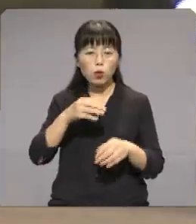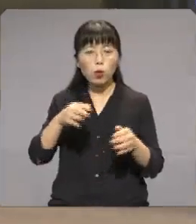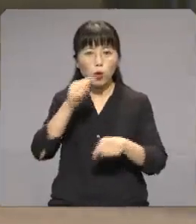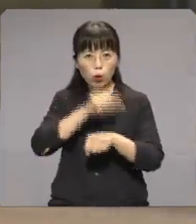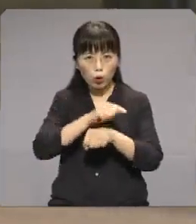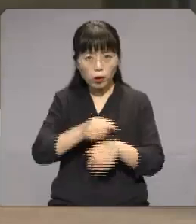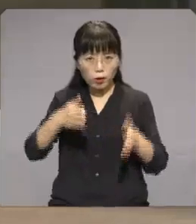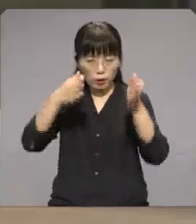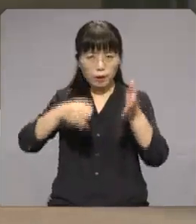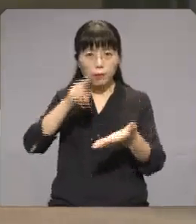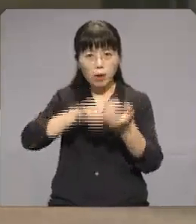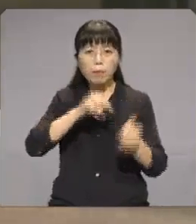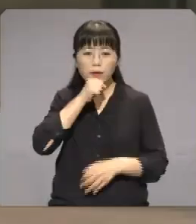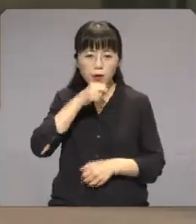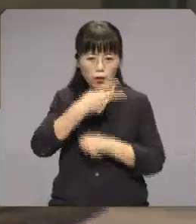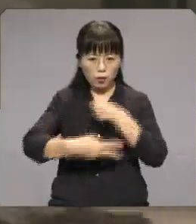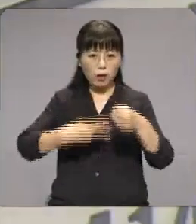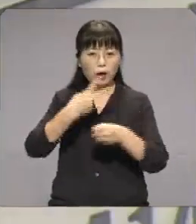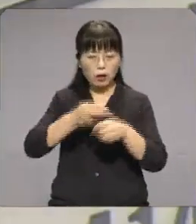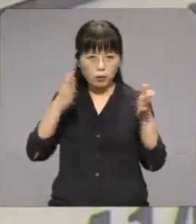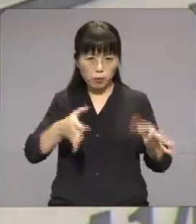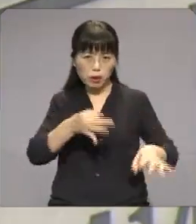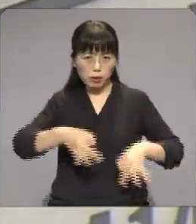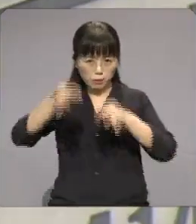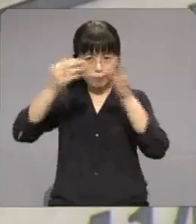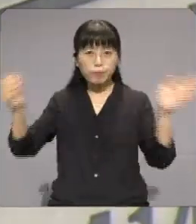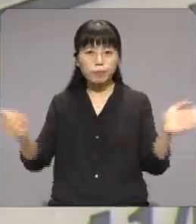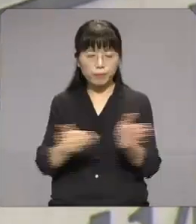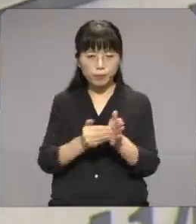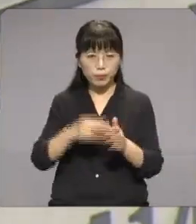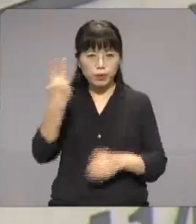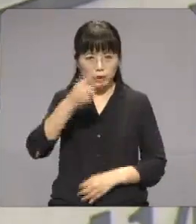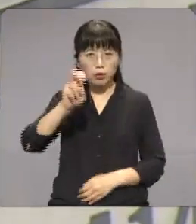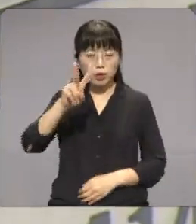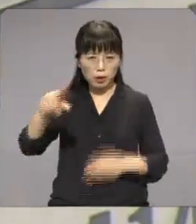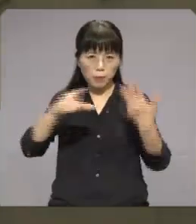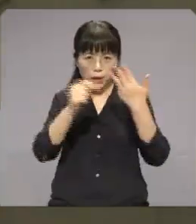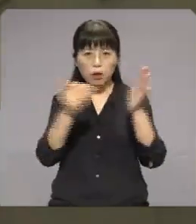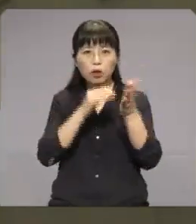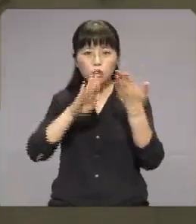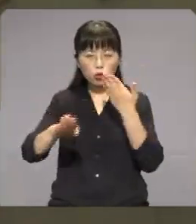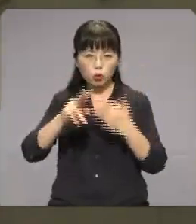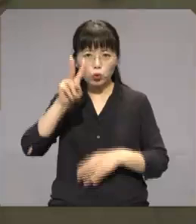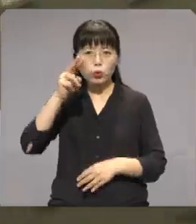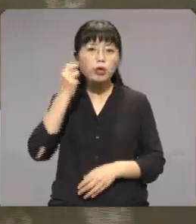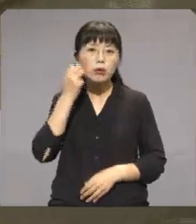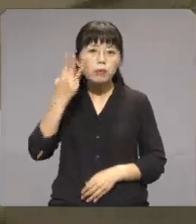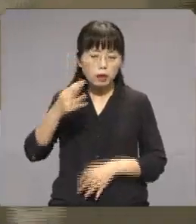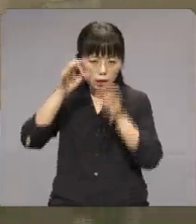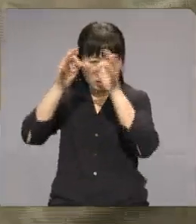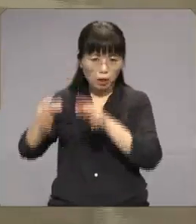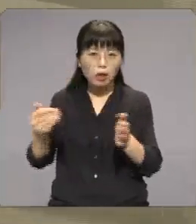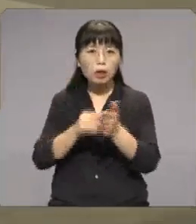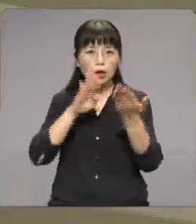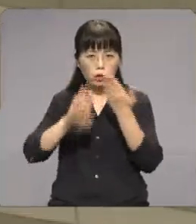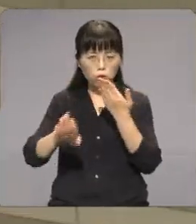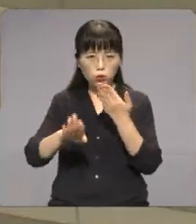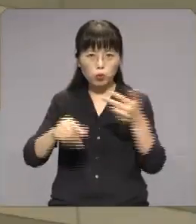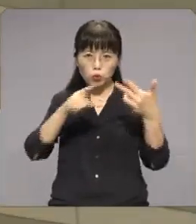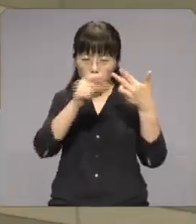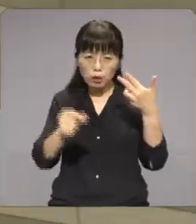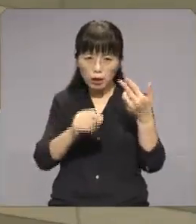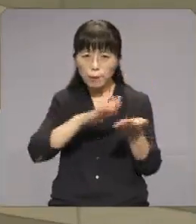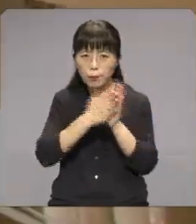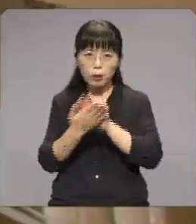매매 가격 지수가 2년 만에 상승했습니다. 2022년 8월 이후 23개월간 하락한 이후